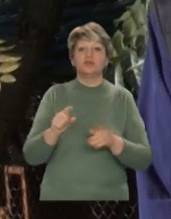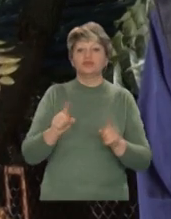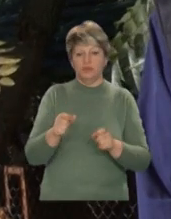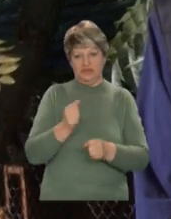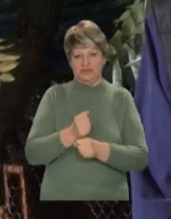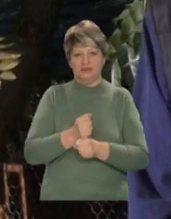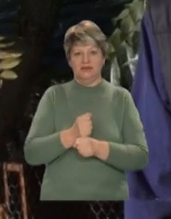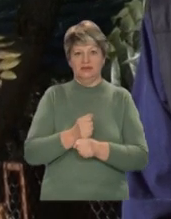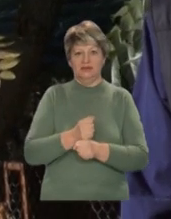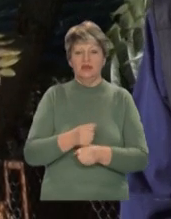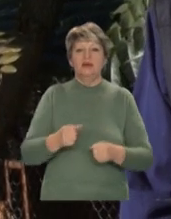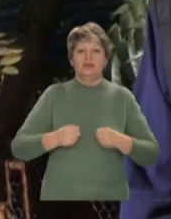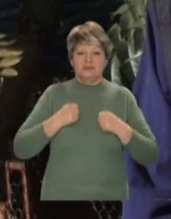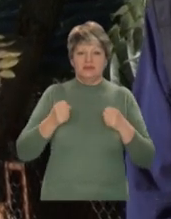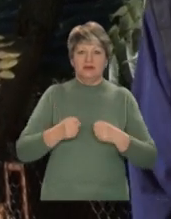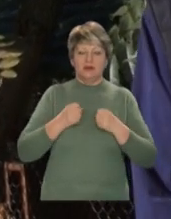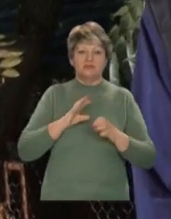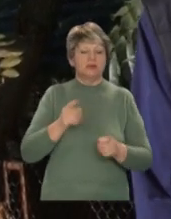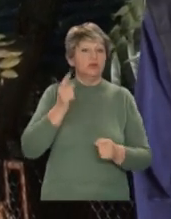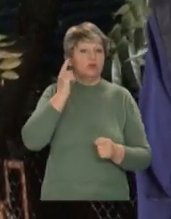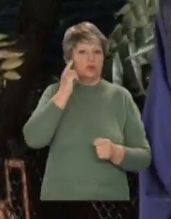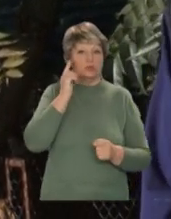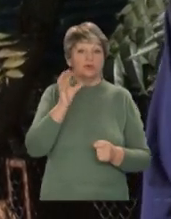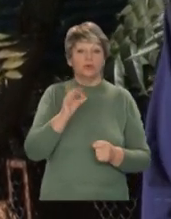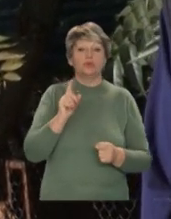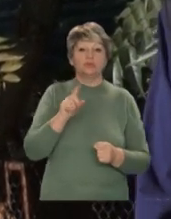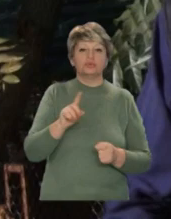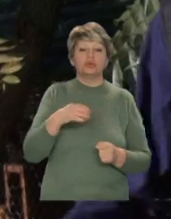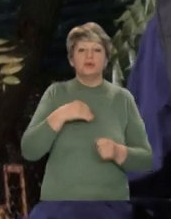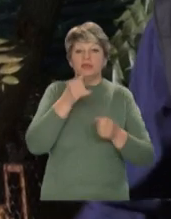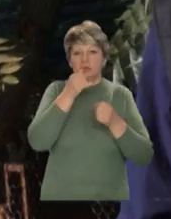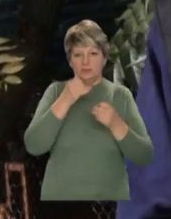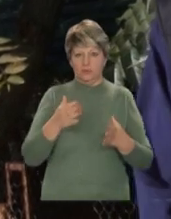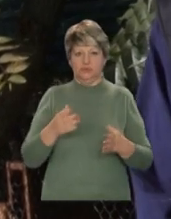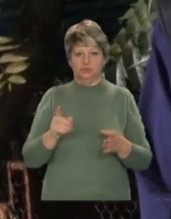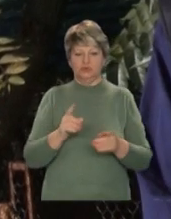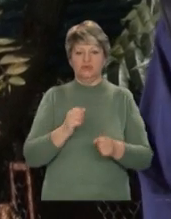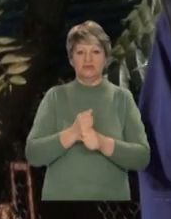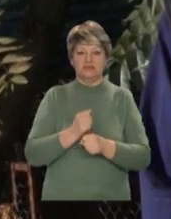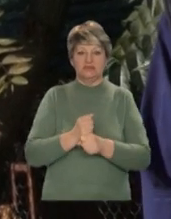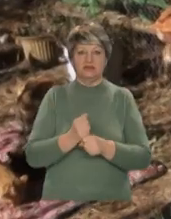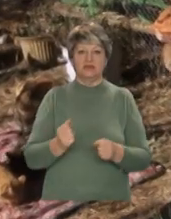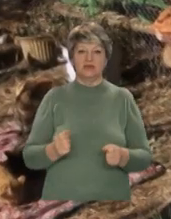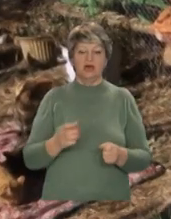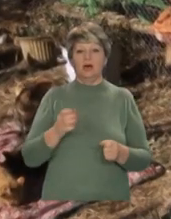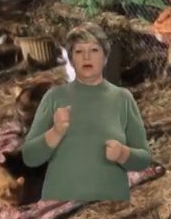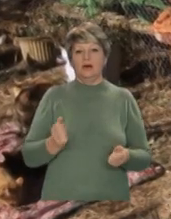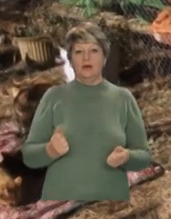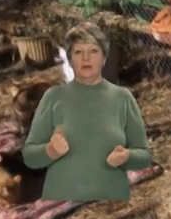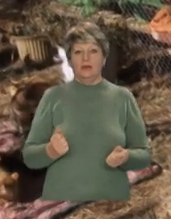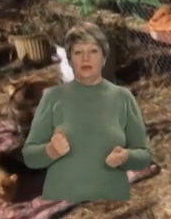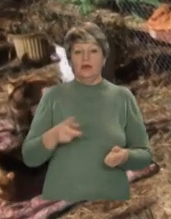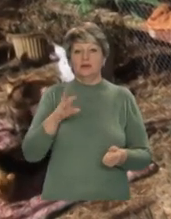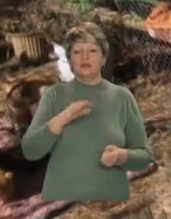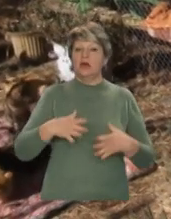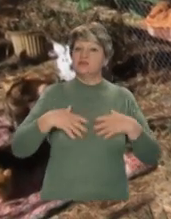так стараемся не думать о том, что мы не можем сделать, и охватить то, что не охватывает. Для